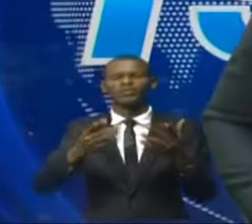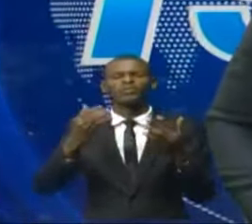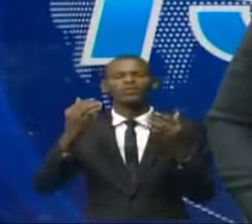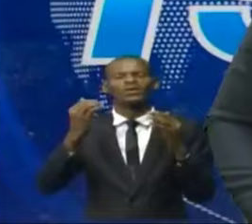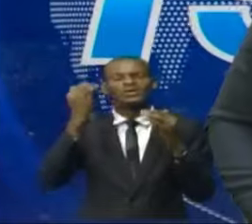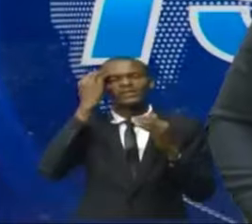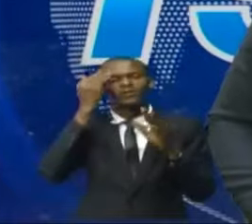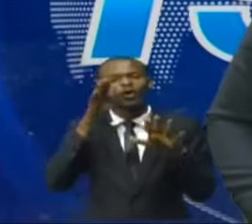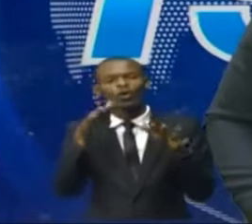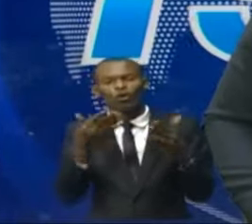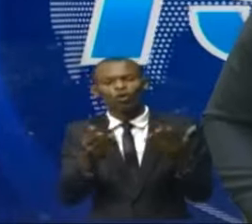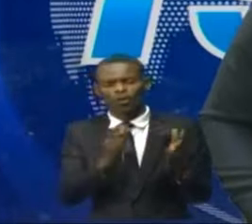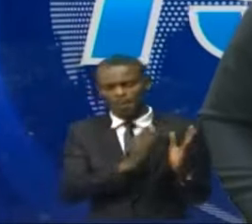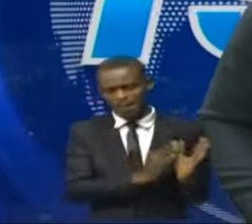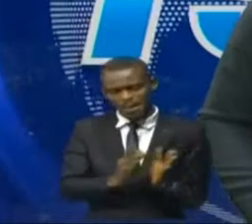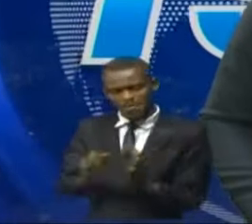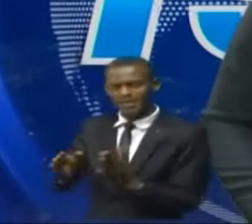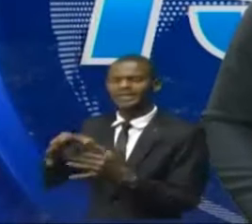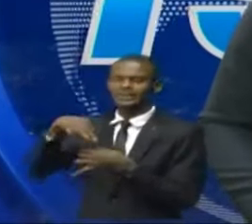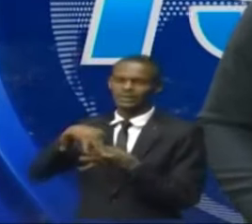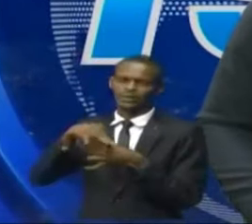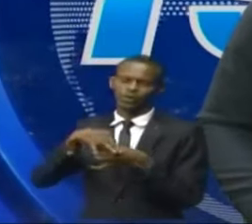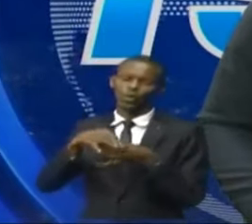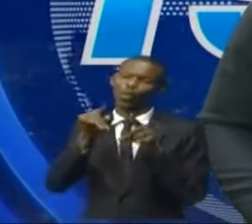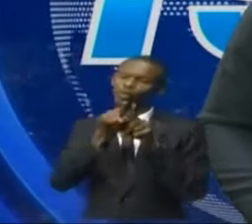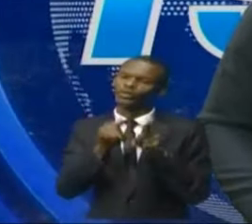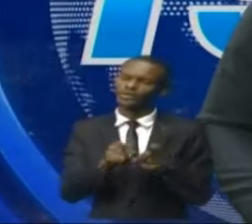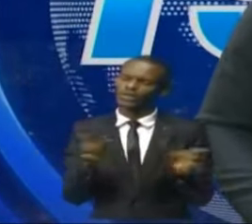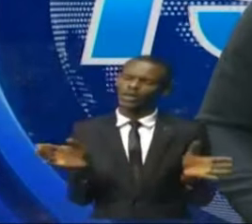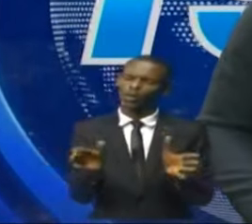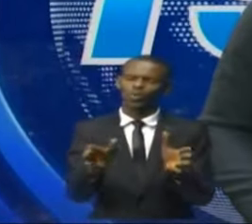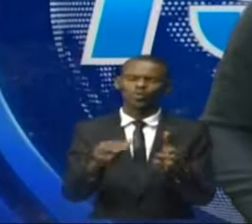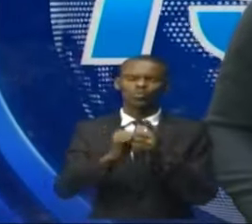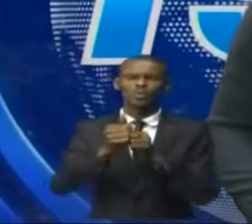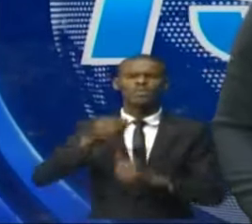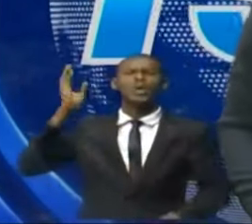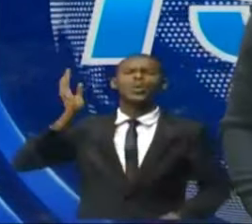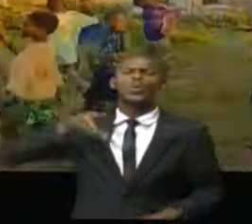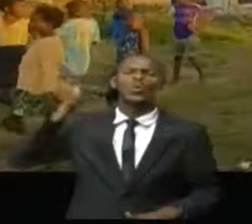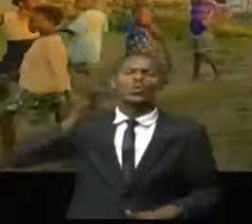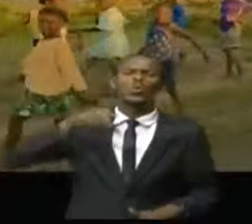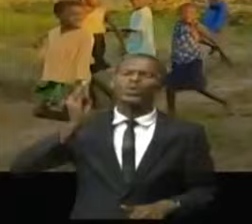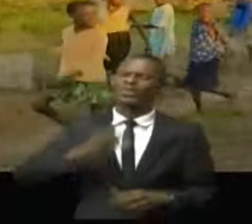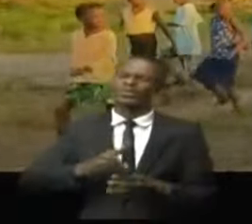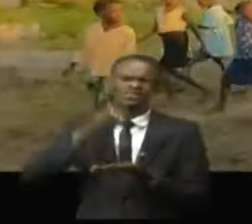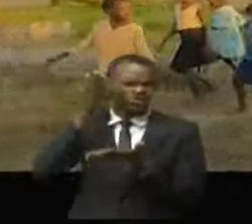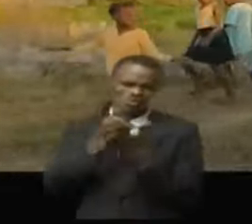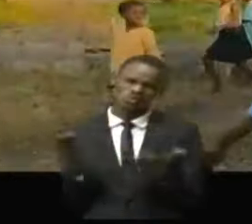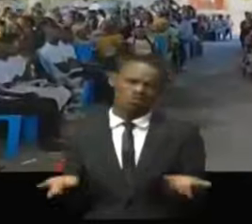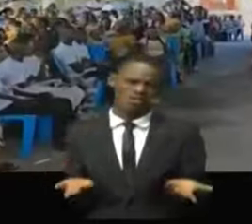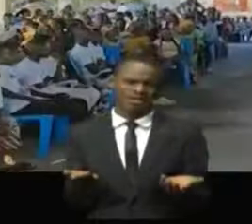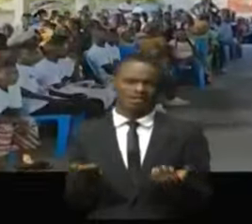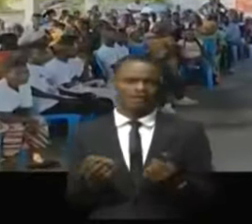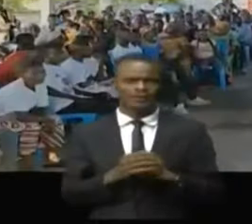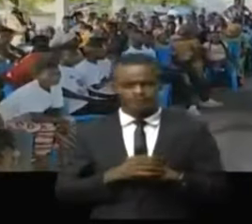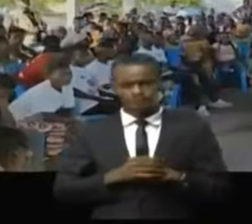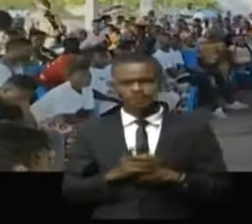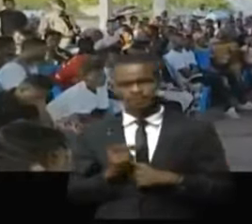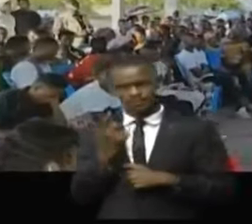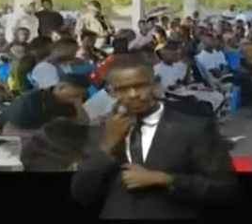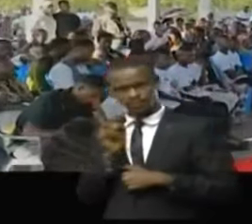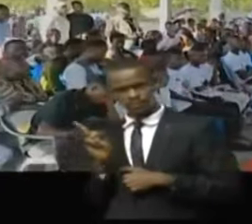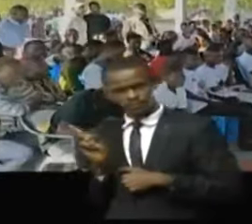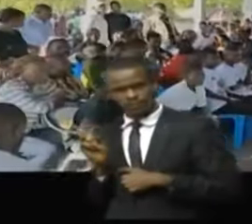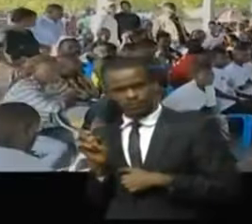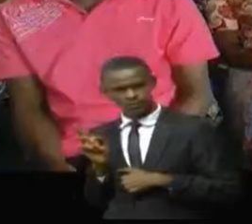avec le service de sécurité pour éradiquer le phénomène Kuluna Alambikai. poursuit son itérance dans sa juridiction pour